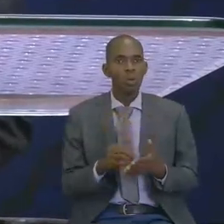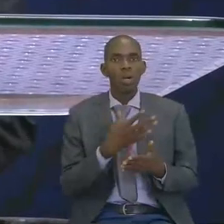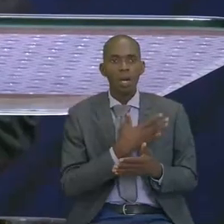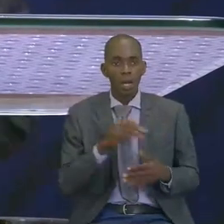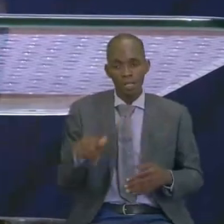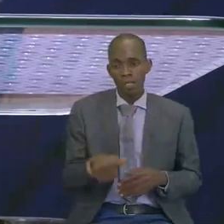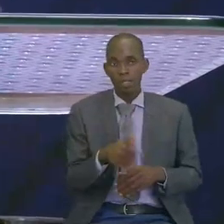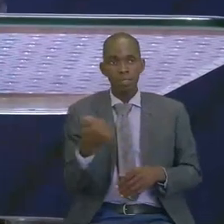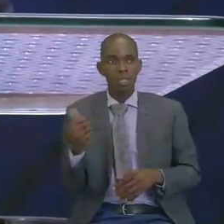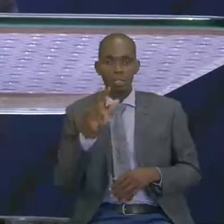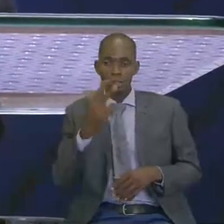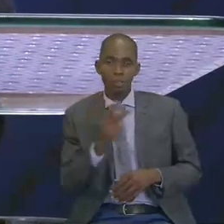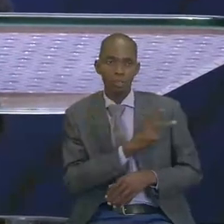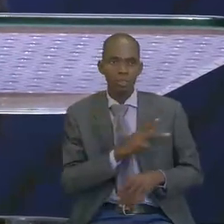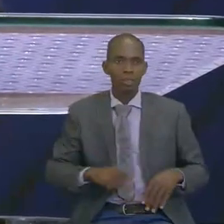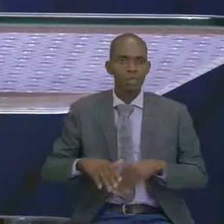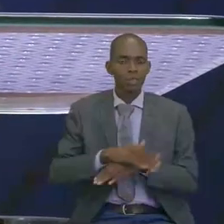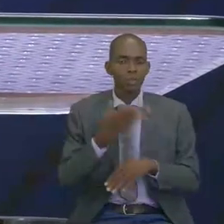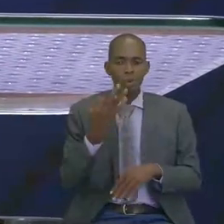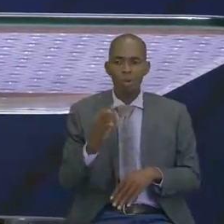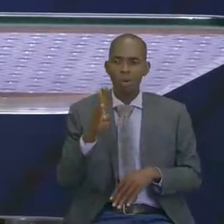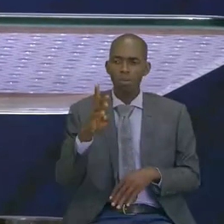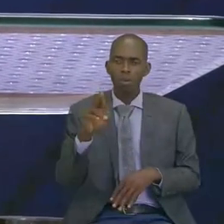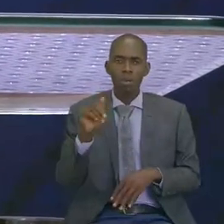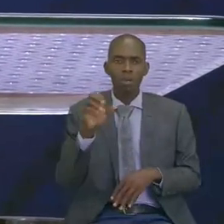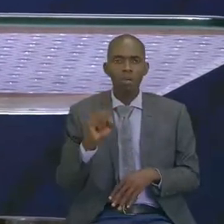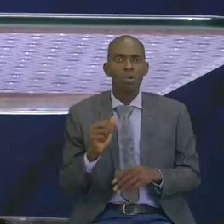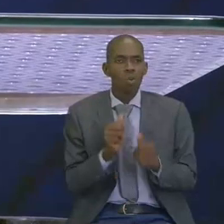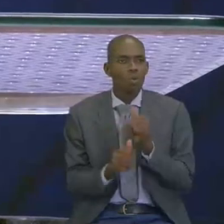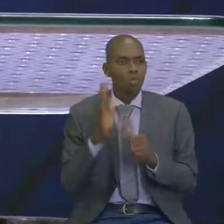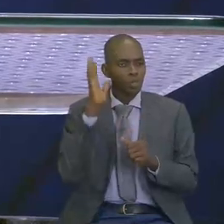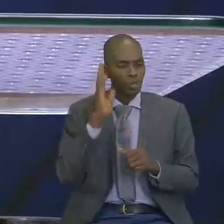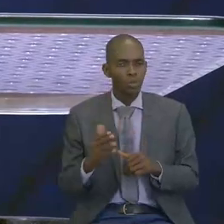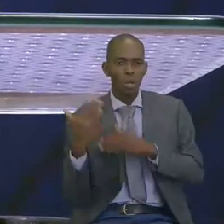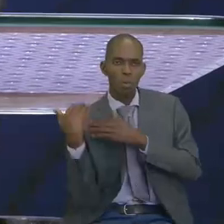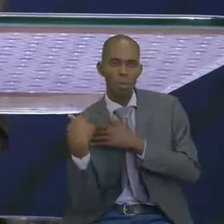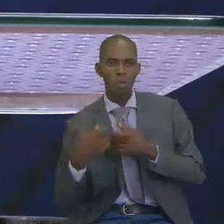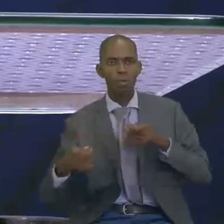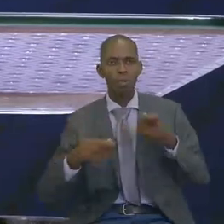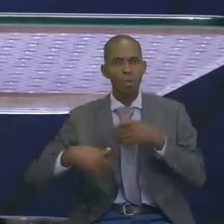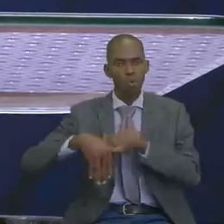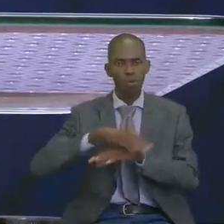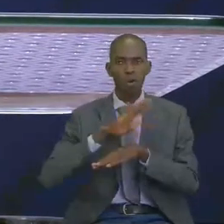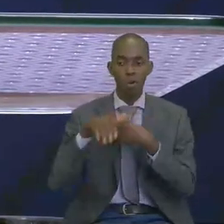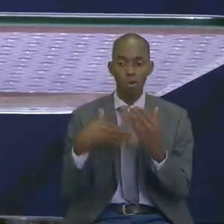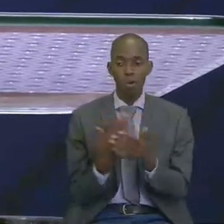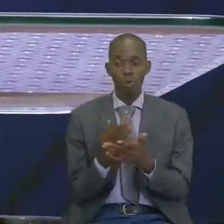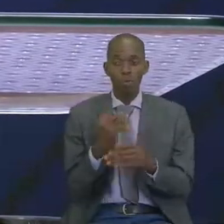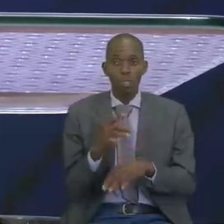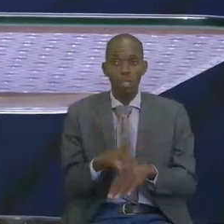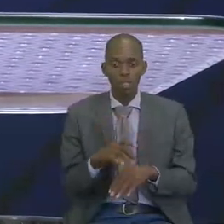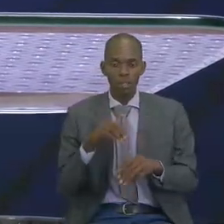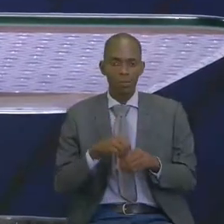troisième royaume qui sera d'airain et qui dominera sur toute la terre. Et le verset 40